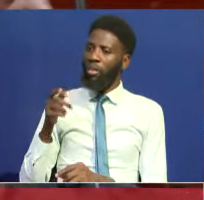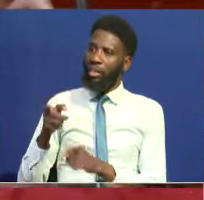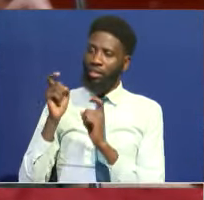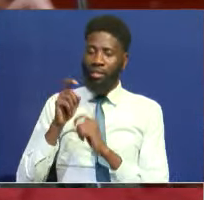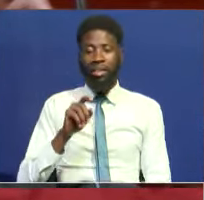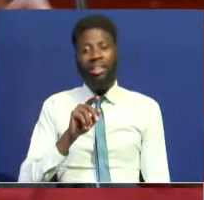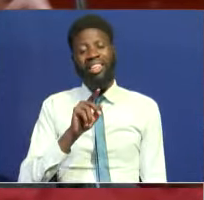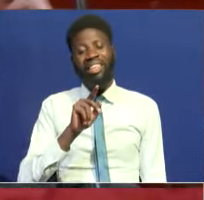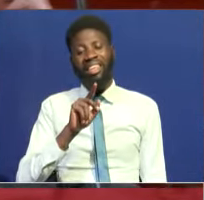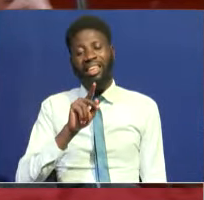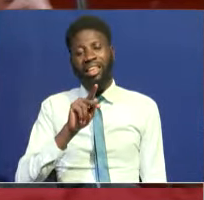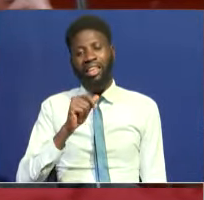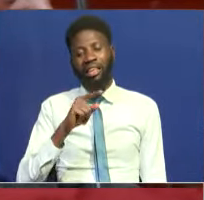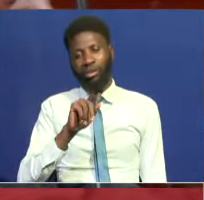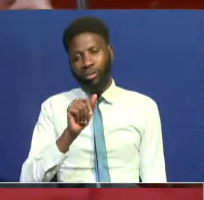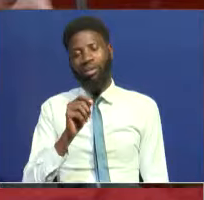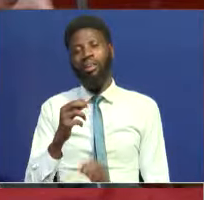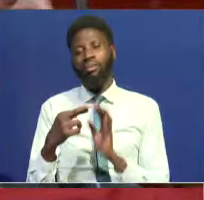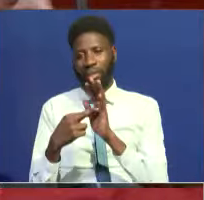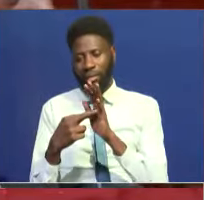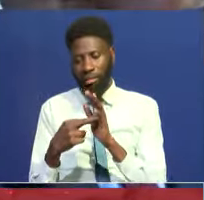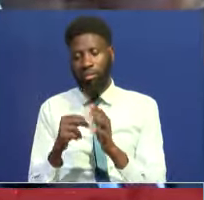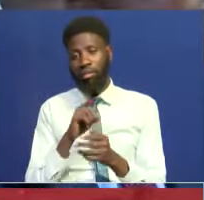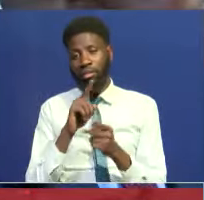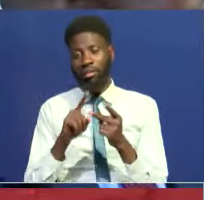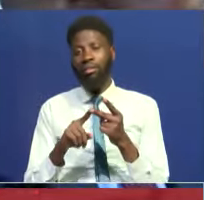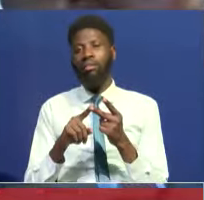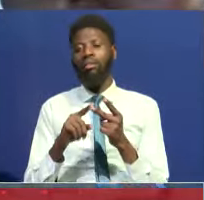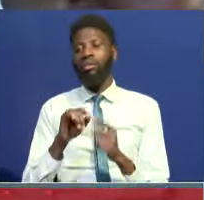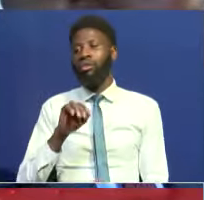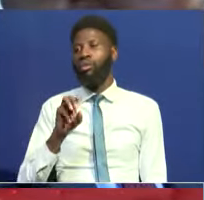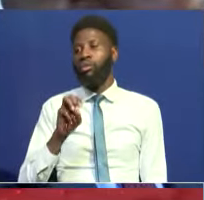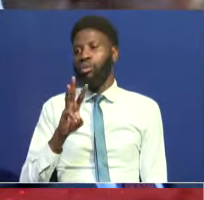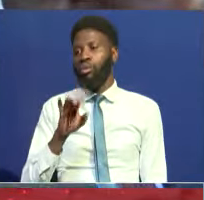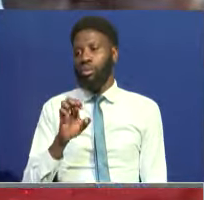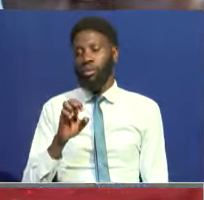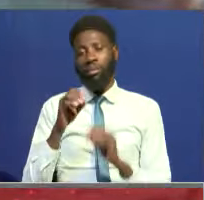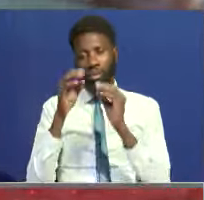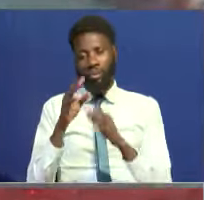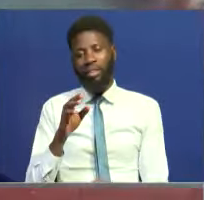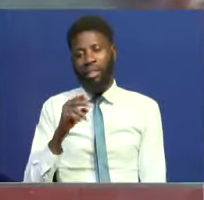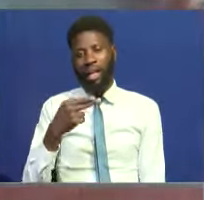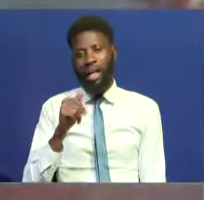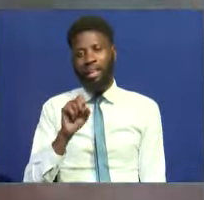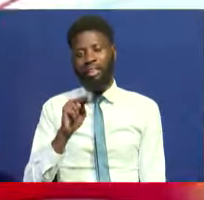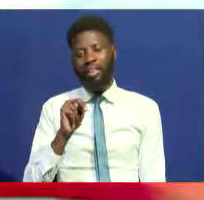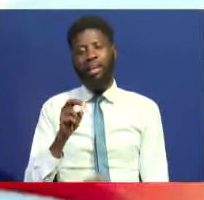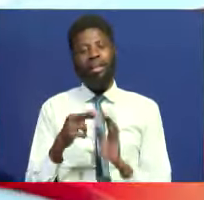huku Jowie akiwakilishwa na Profesa Hassan Nandwa. Tilio Marco nikiripotia Darubini.